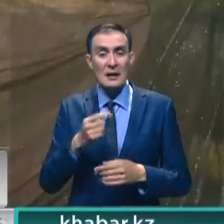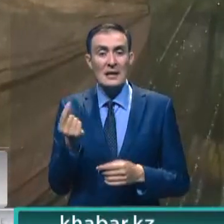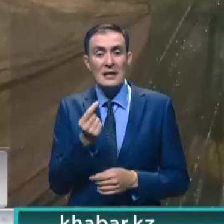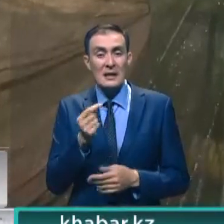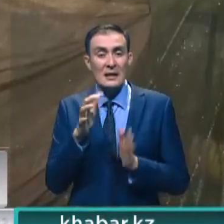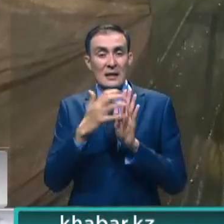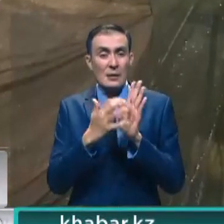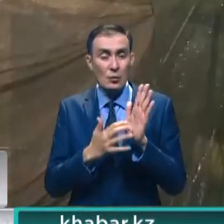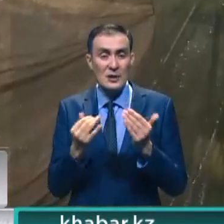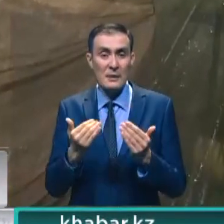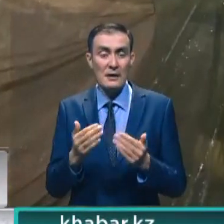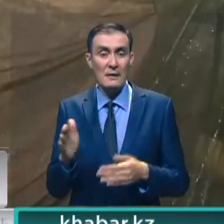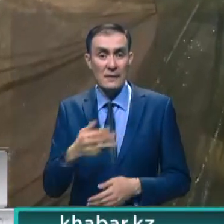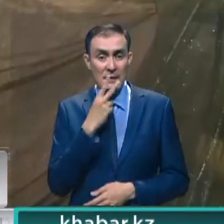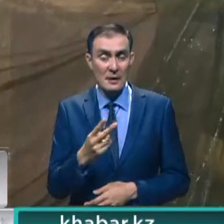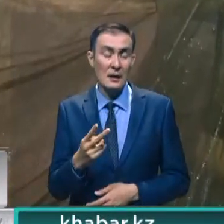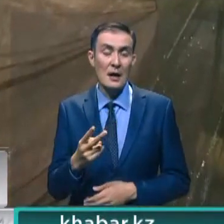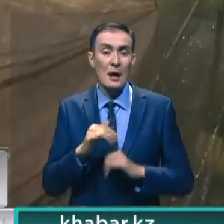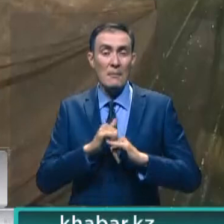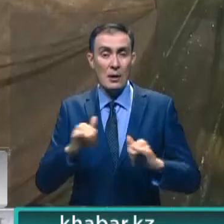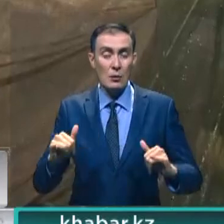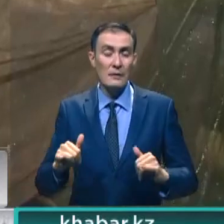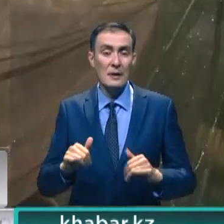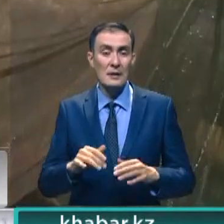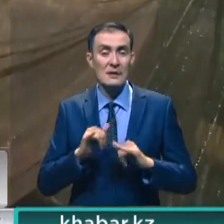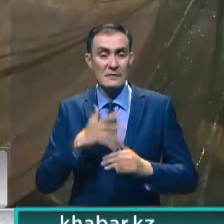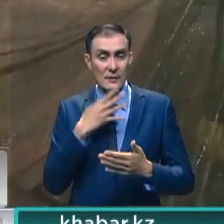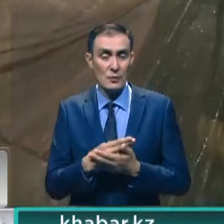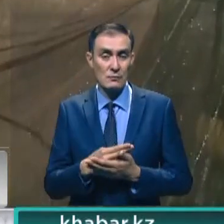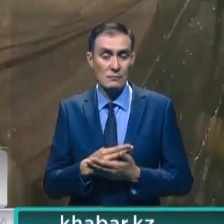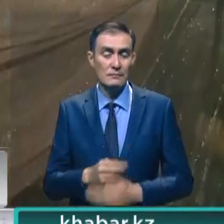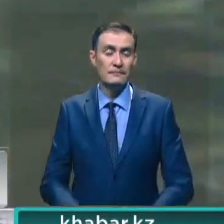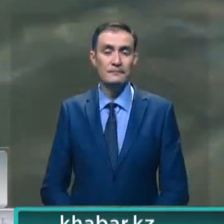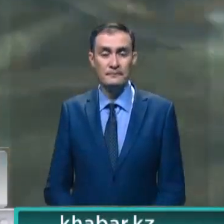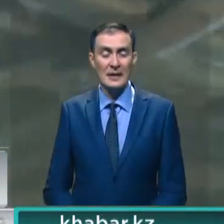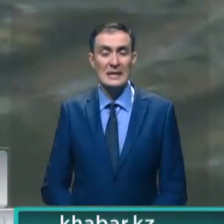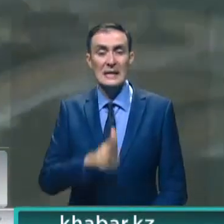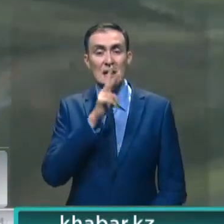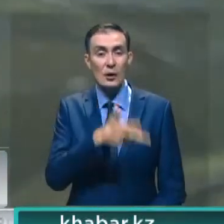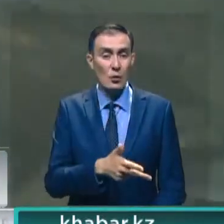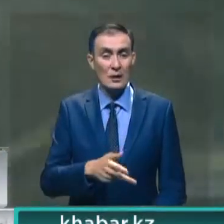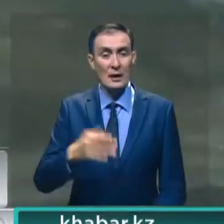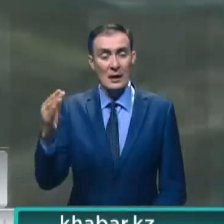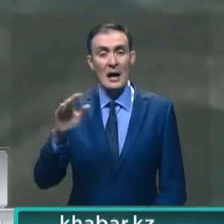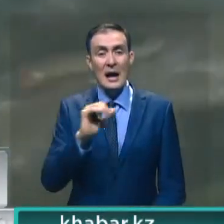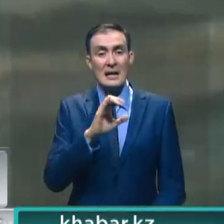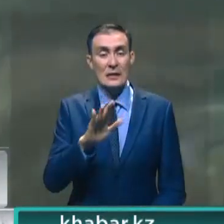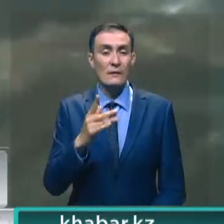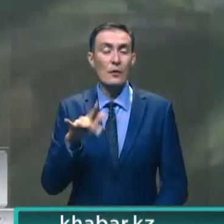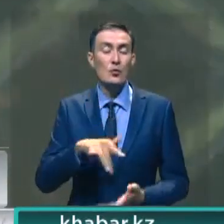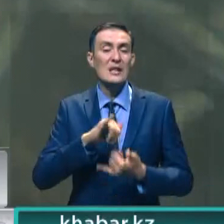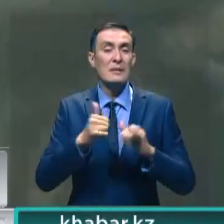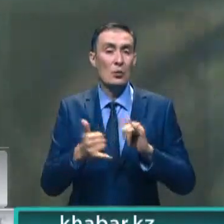3 года как этой рыбе. Маточное поголовье свое формируем. За 3 года Вячеслав Асанов в